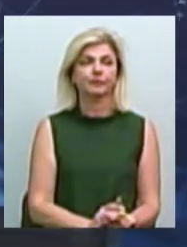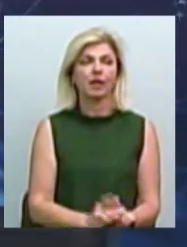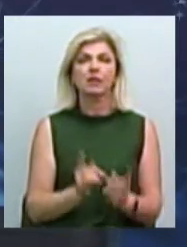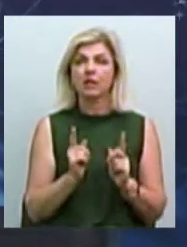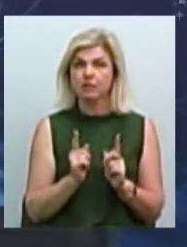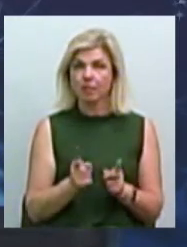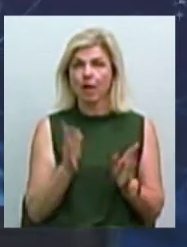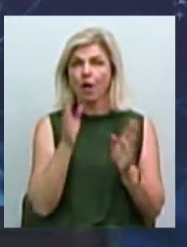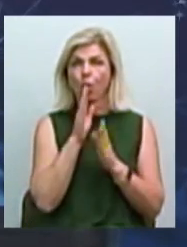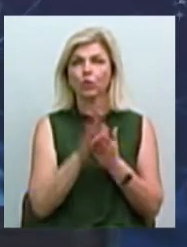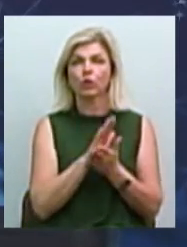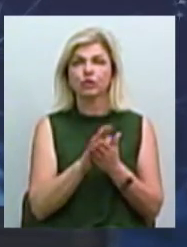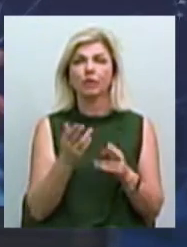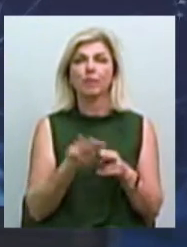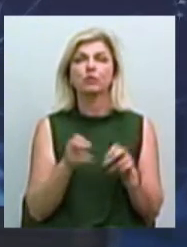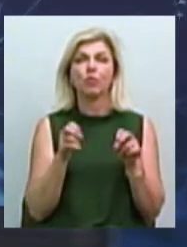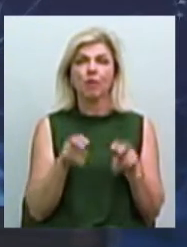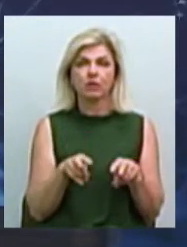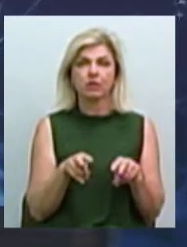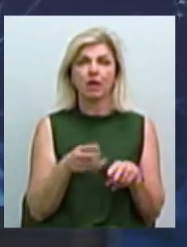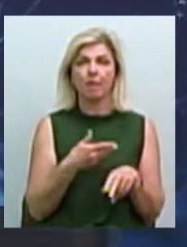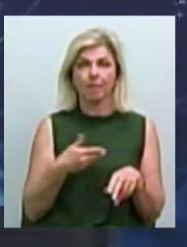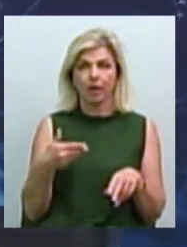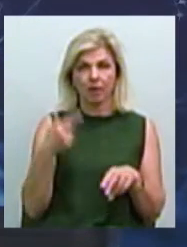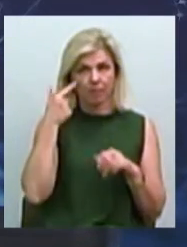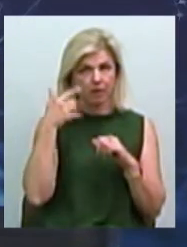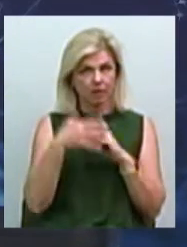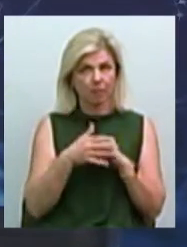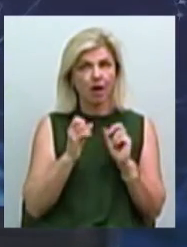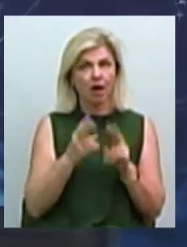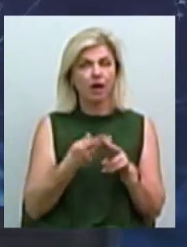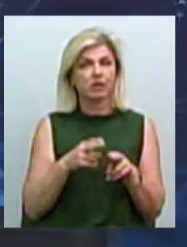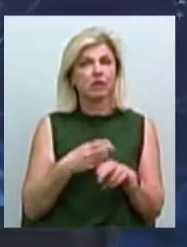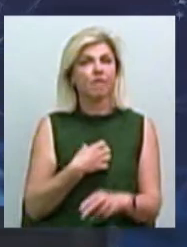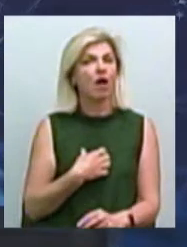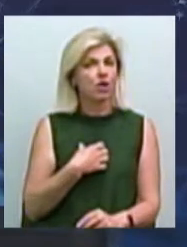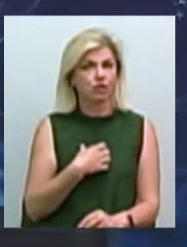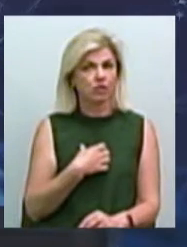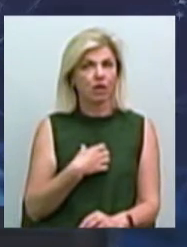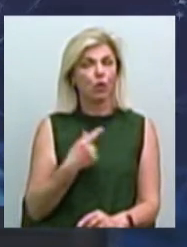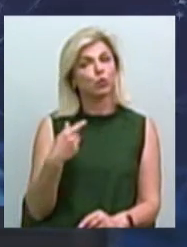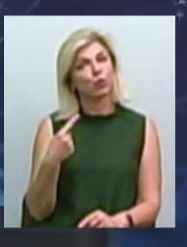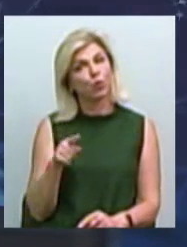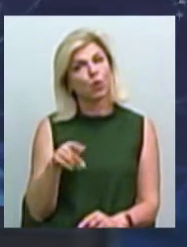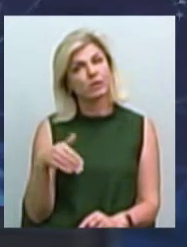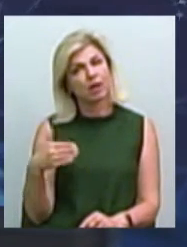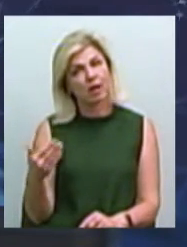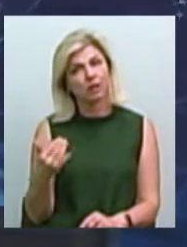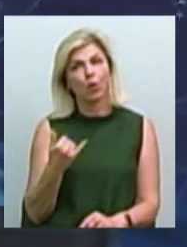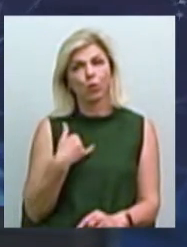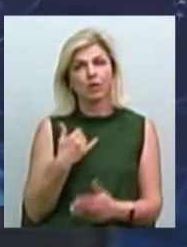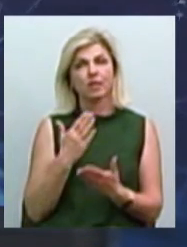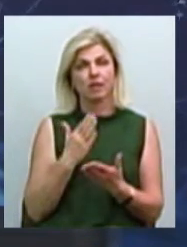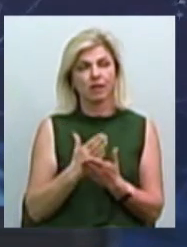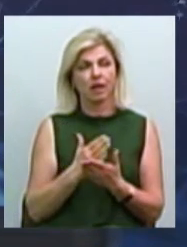деле екологічна безпечність, ми розуміємо, наскільки це важливий аспект наш. С другой стороны, у нас есть,